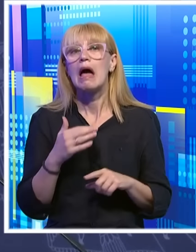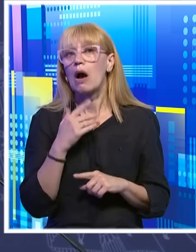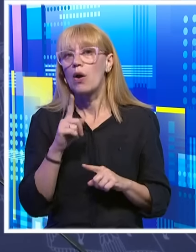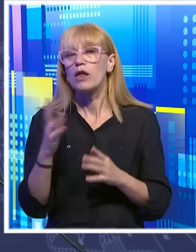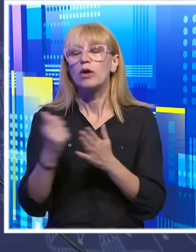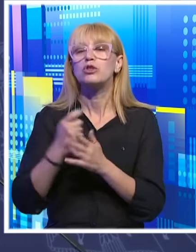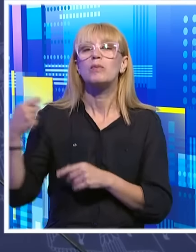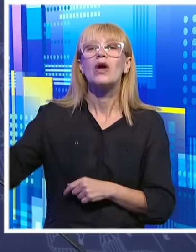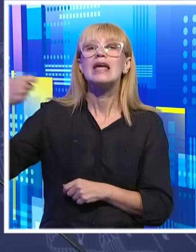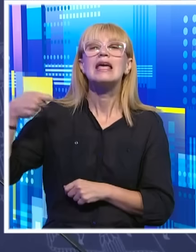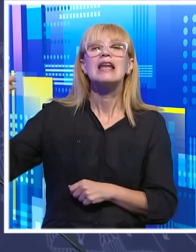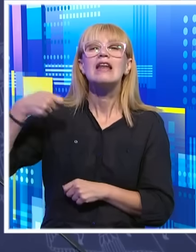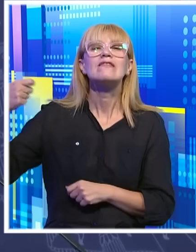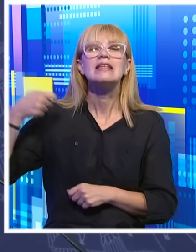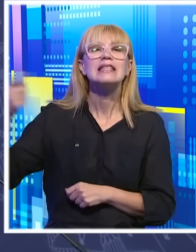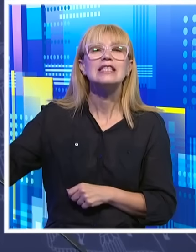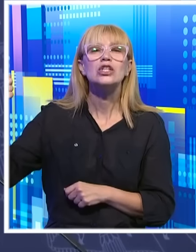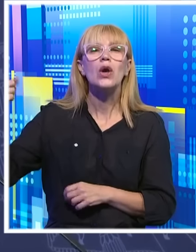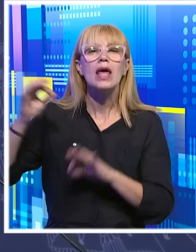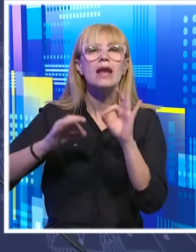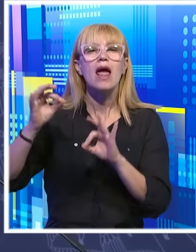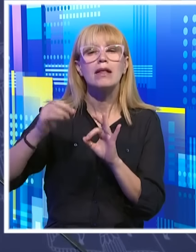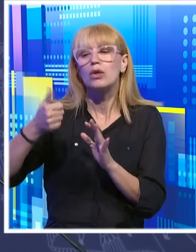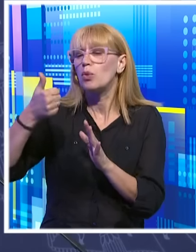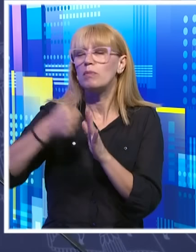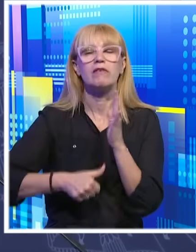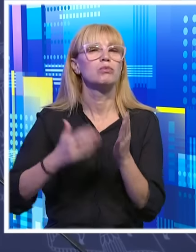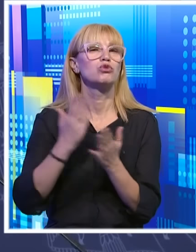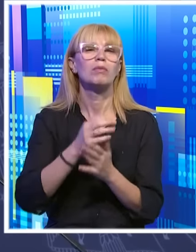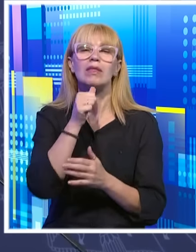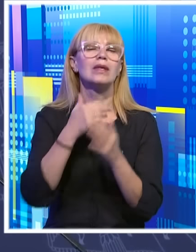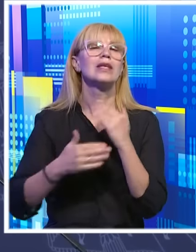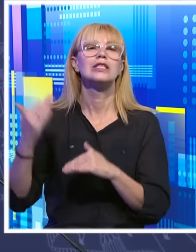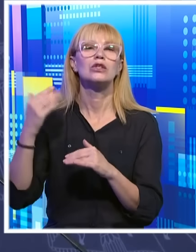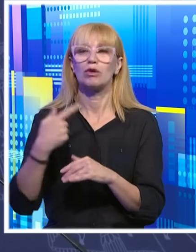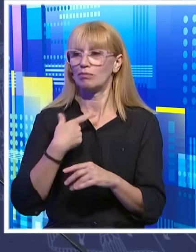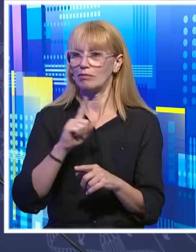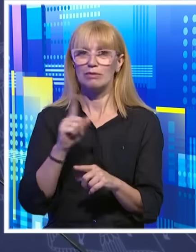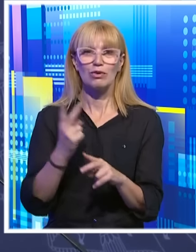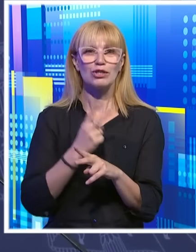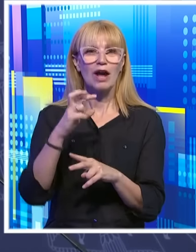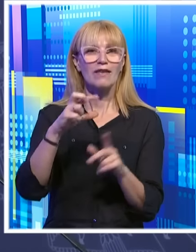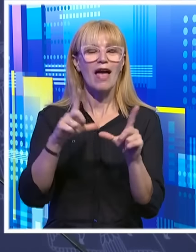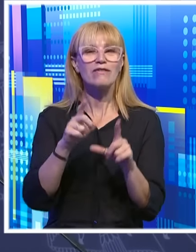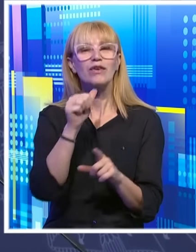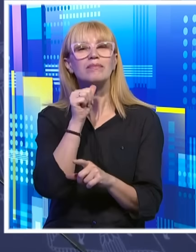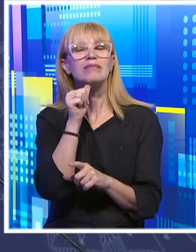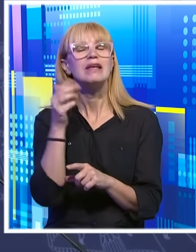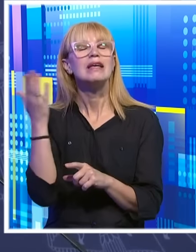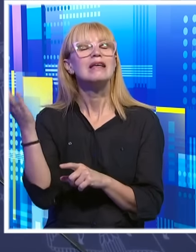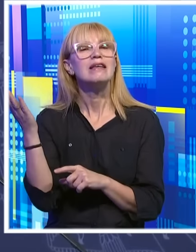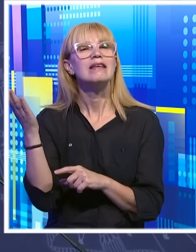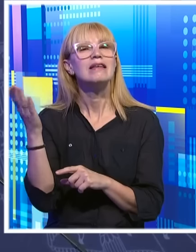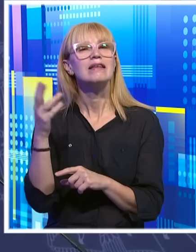po prvi put u istoriji Srbije. Nismo zemlje ni Evropske unije, niti NATO-a, da dobijemo investicioni rejting u Evropi. To bi